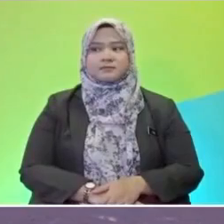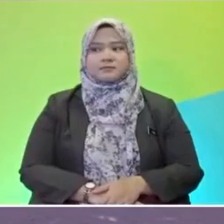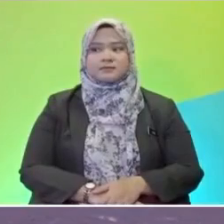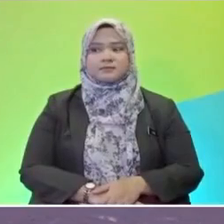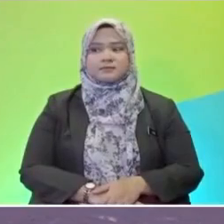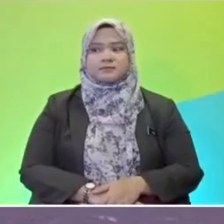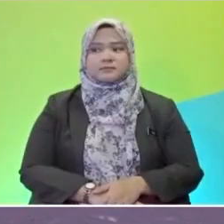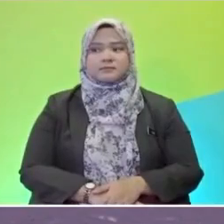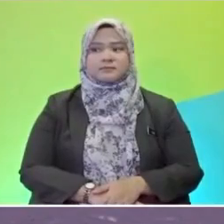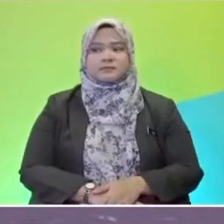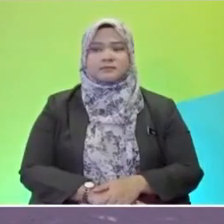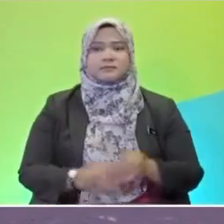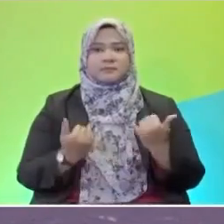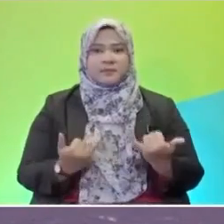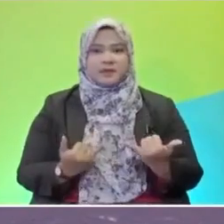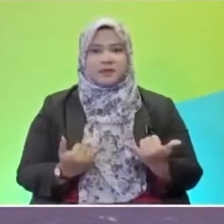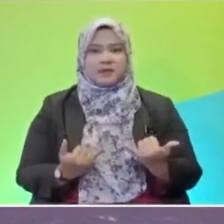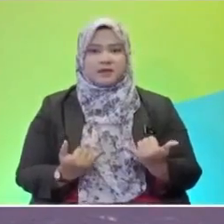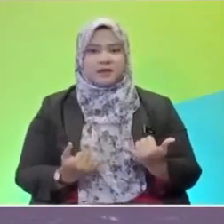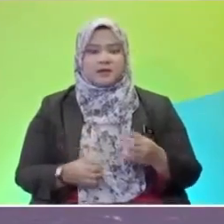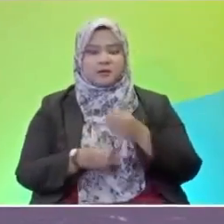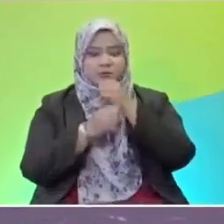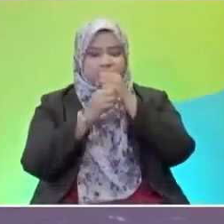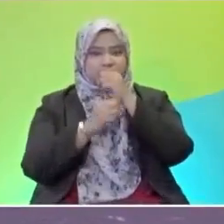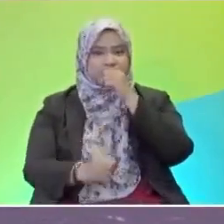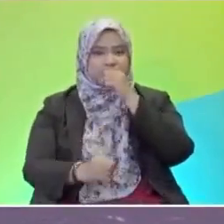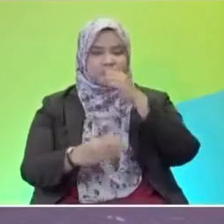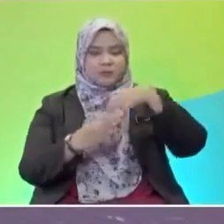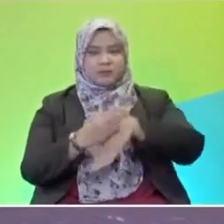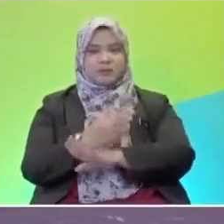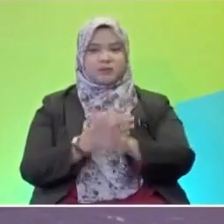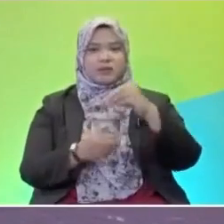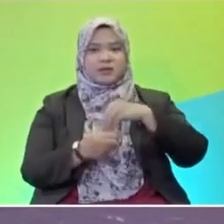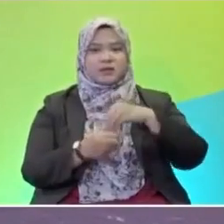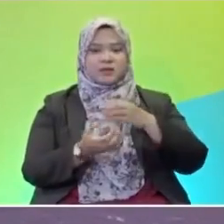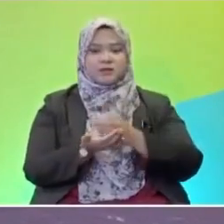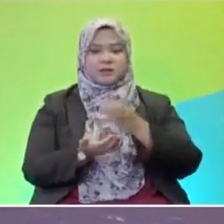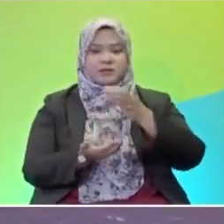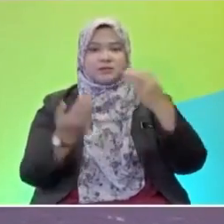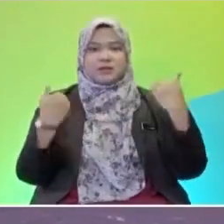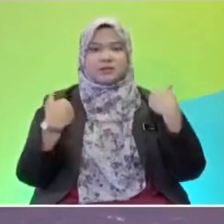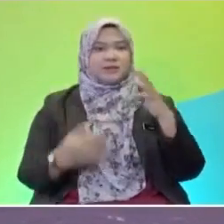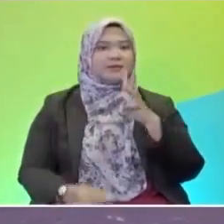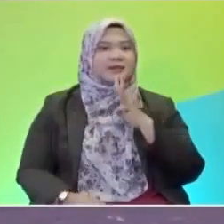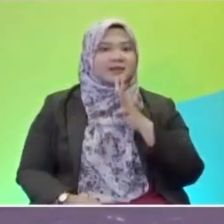Minuman itu ke dalam gelas yang berisi air beli minum guys